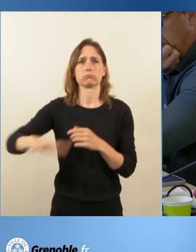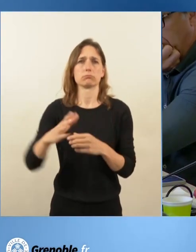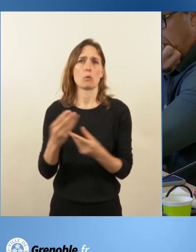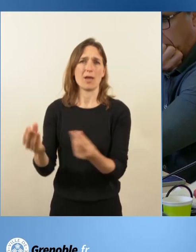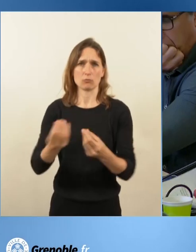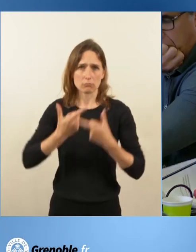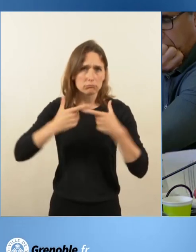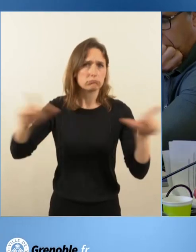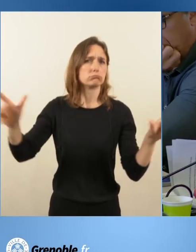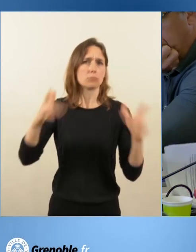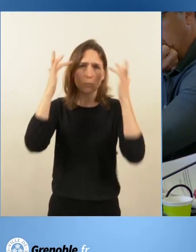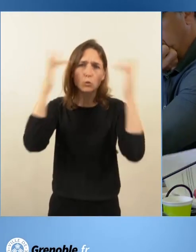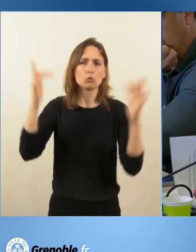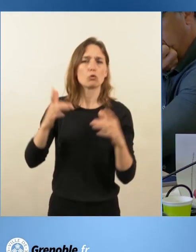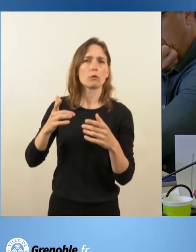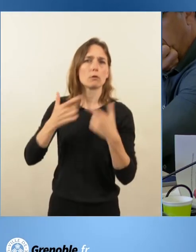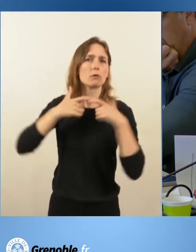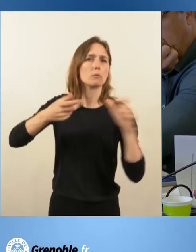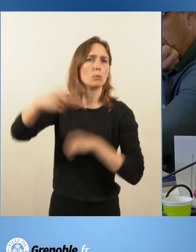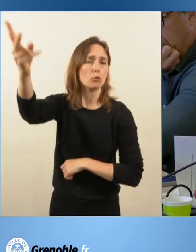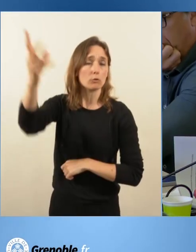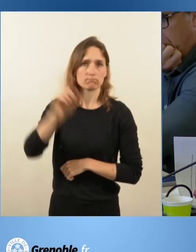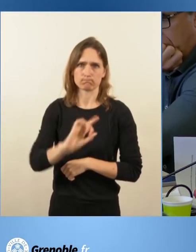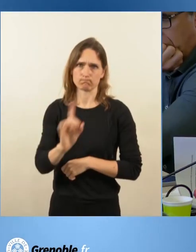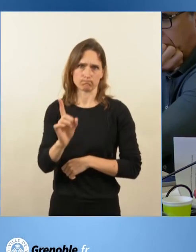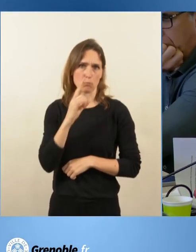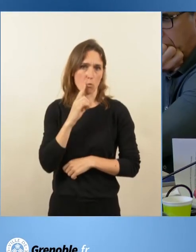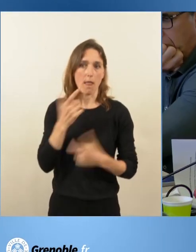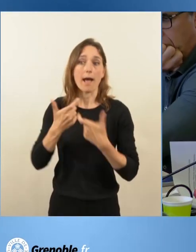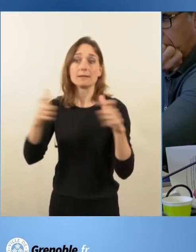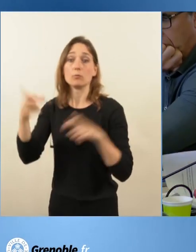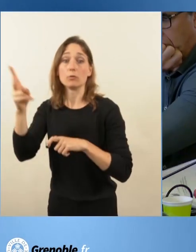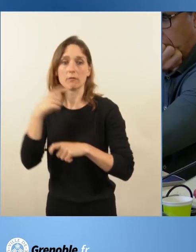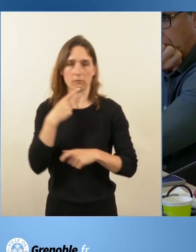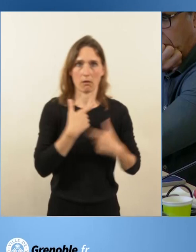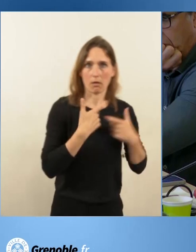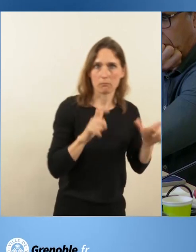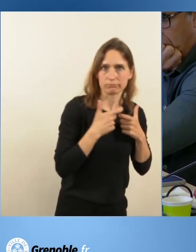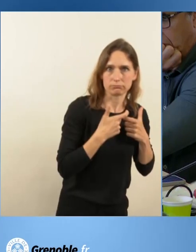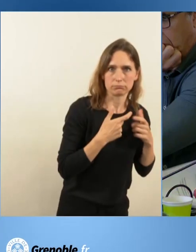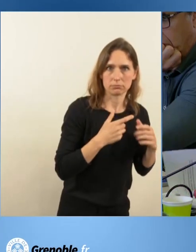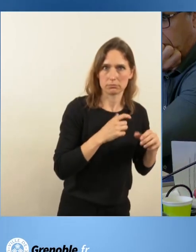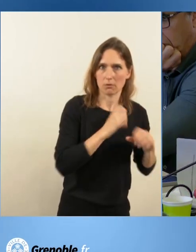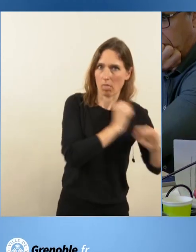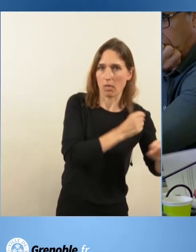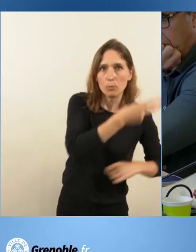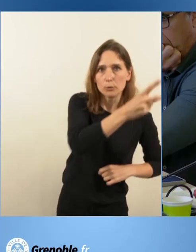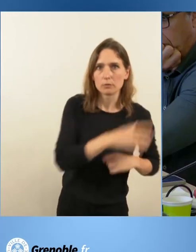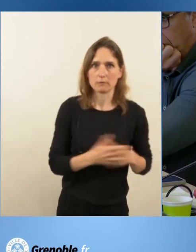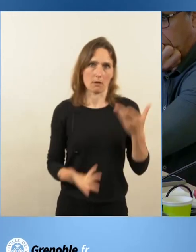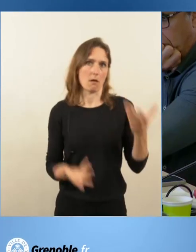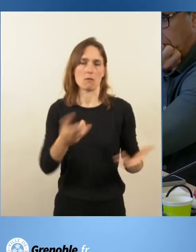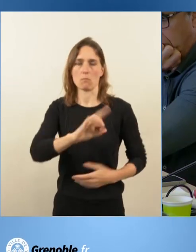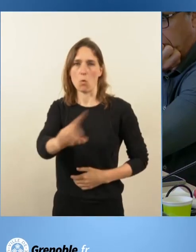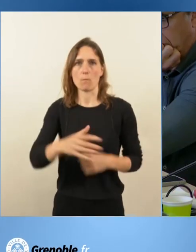puisque l'accès facilité pour les uns se fait au détriment des autres sans modification des équilibres financiers dans une interview au Petit Bulletin